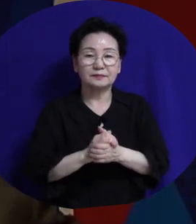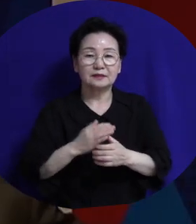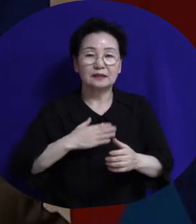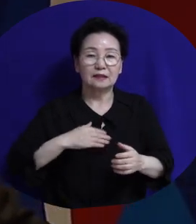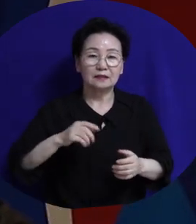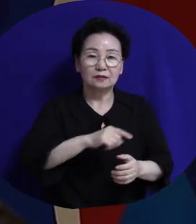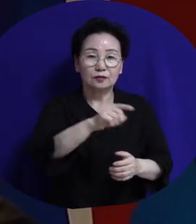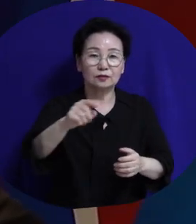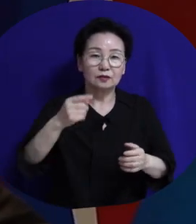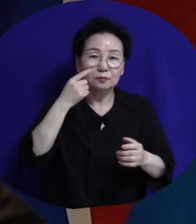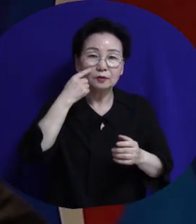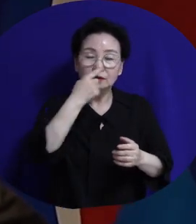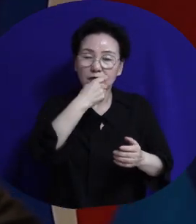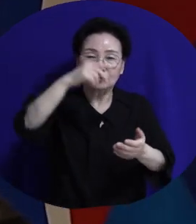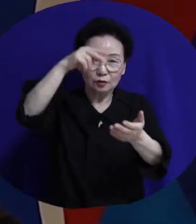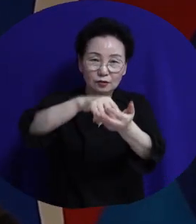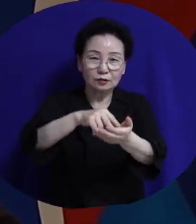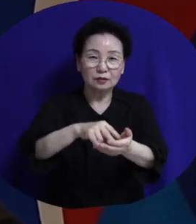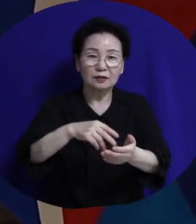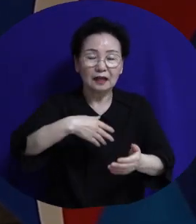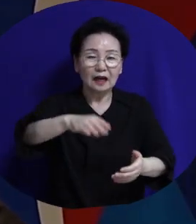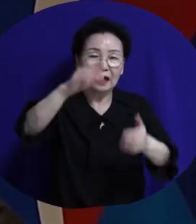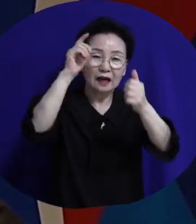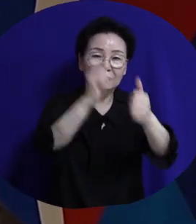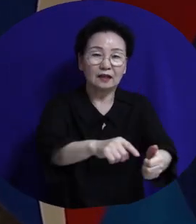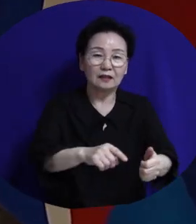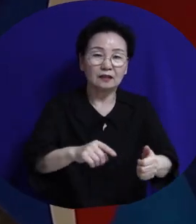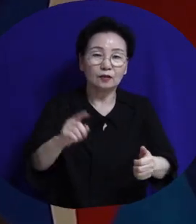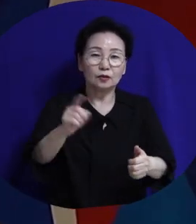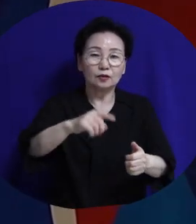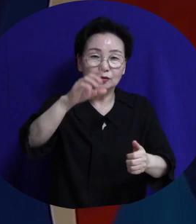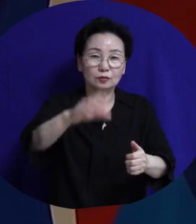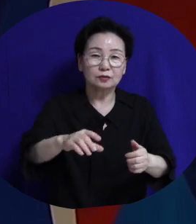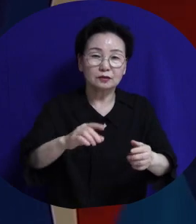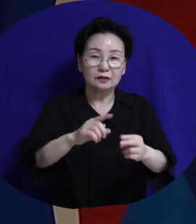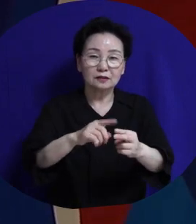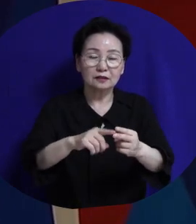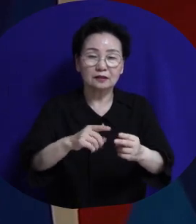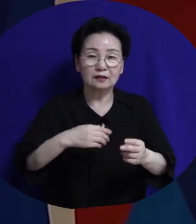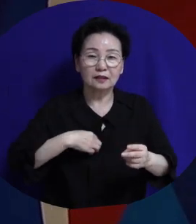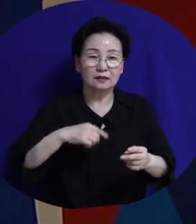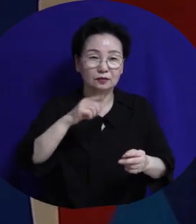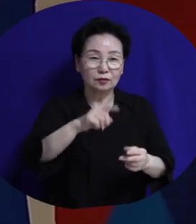내가 너를 보증을 섰다 이게야. 가라. 어디 가든지 내가 너와 너를 함께한다.